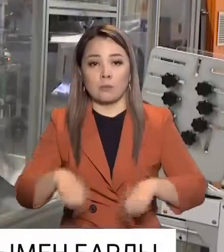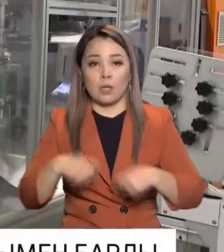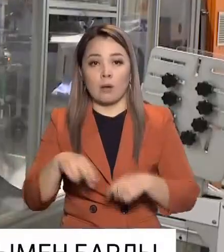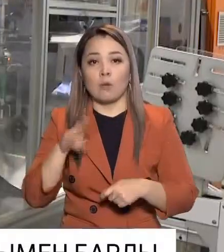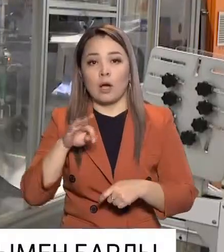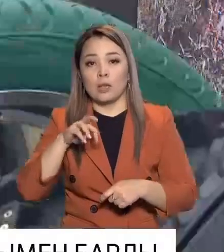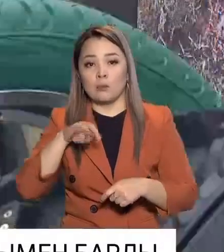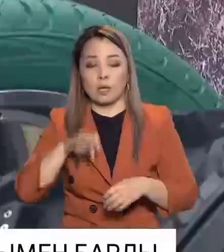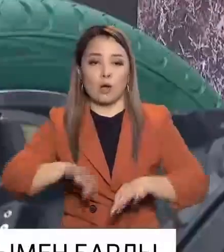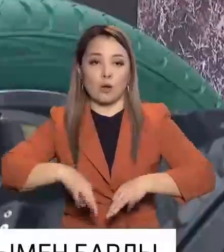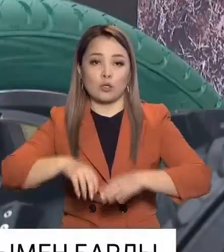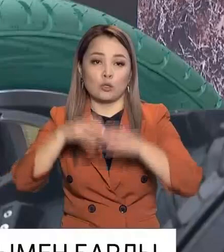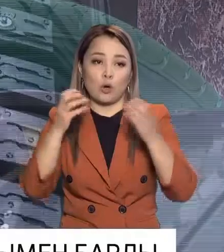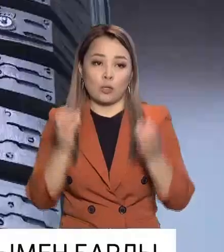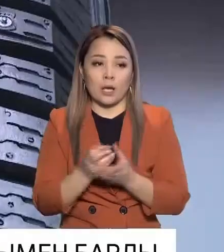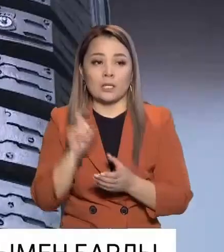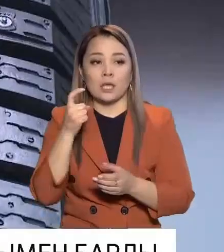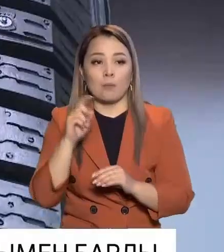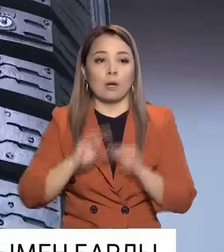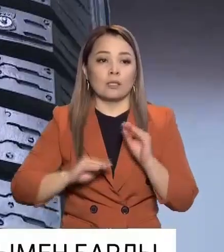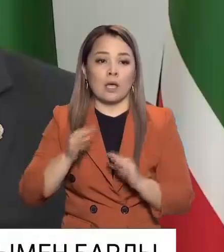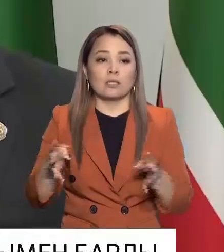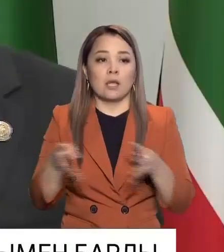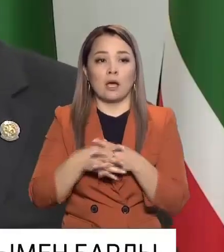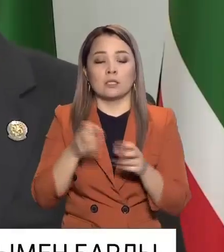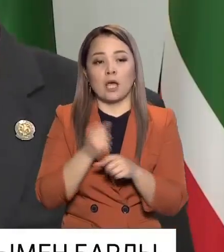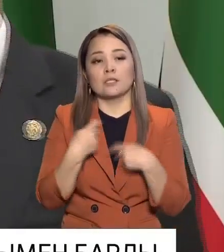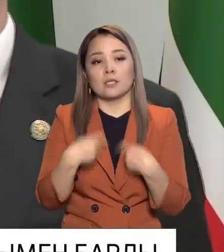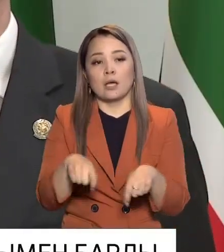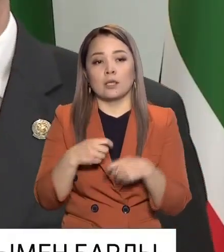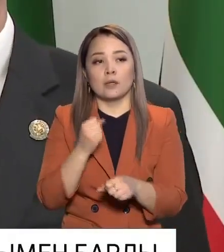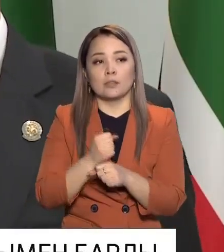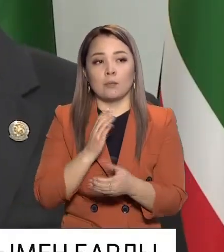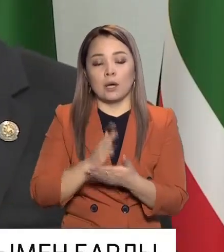көлік дөңгелектері, химиялық тыңайтқыштарды саудалай.